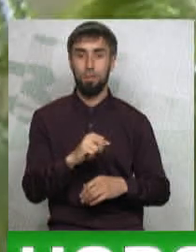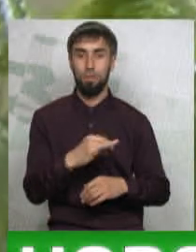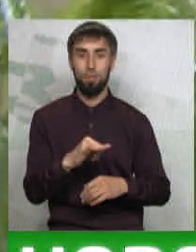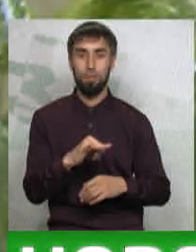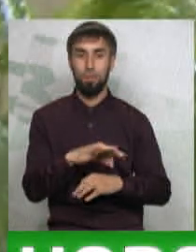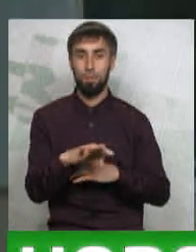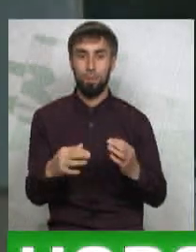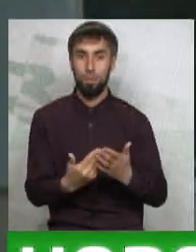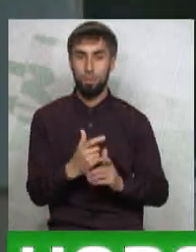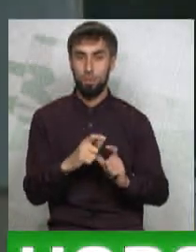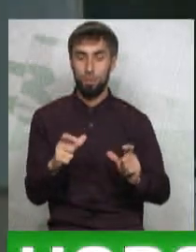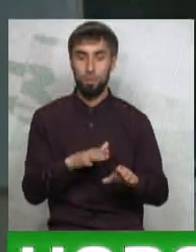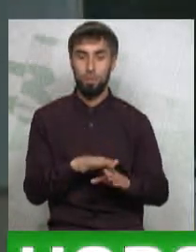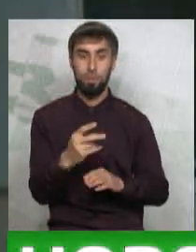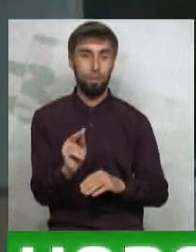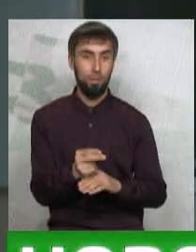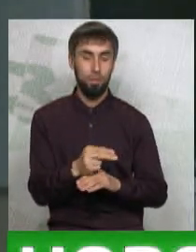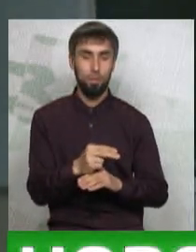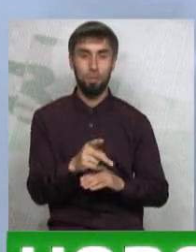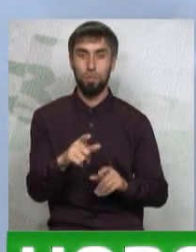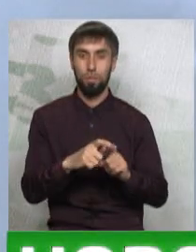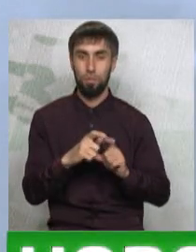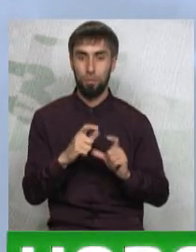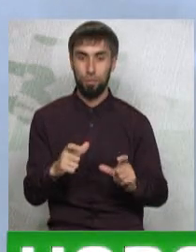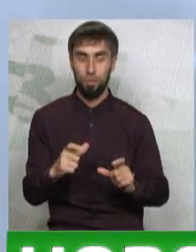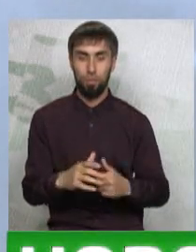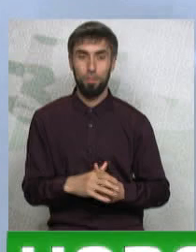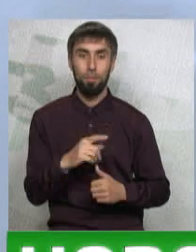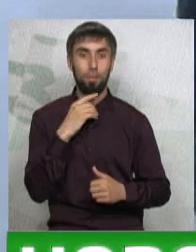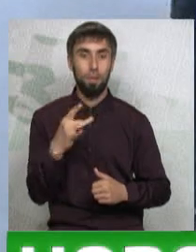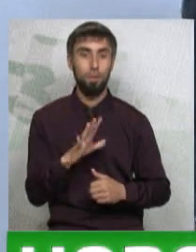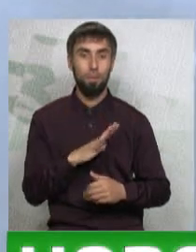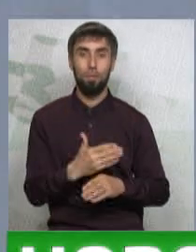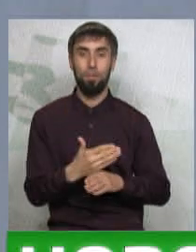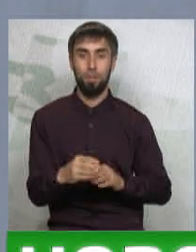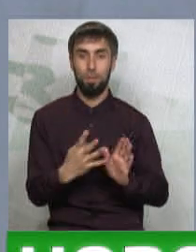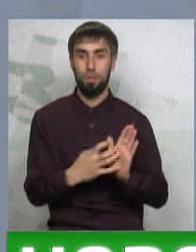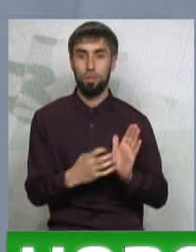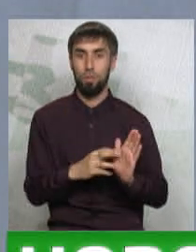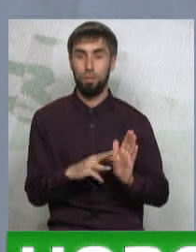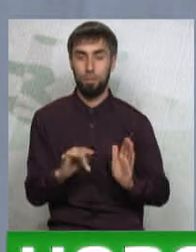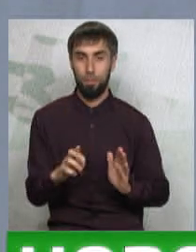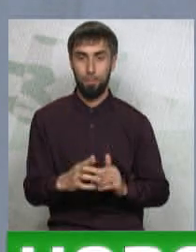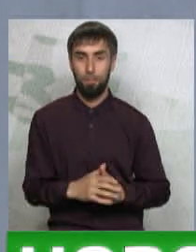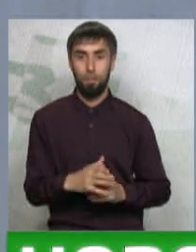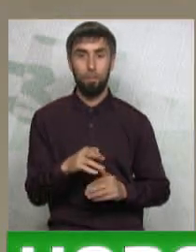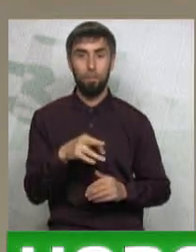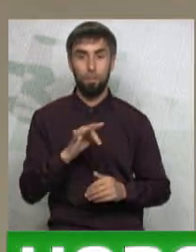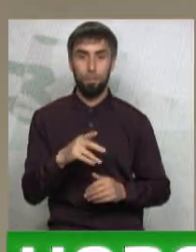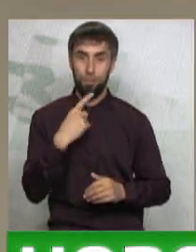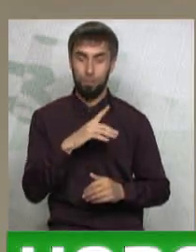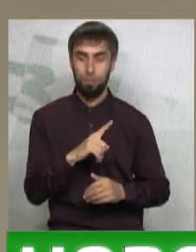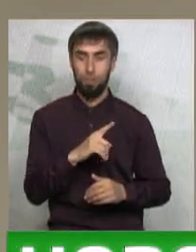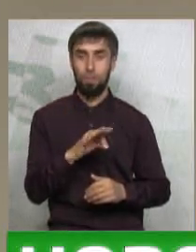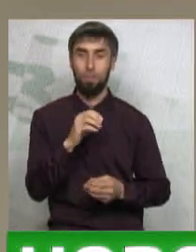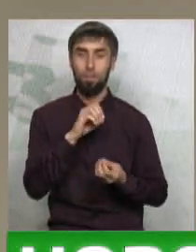проекта «Новая школа». В целом на реконструкцию общеобразовательных учреждений региона было выделено 900 миллионов рублей. Подрядчики говорят, что